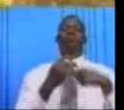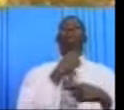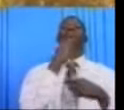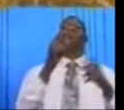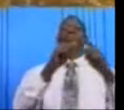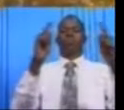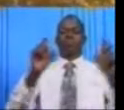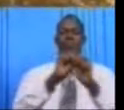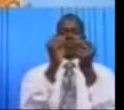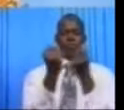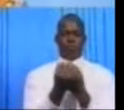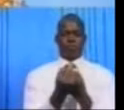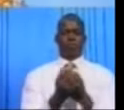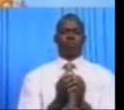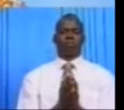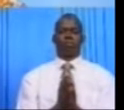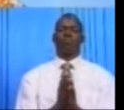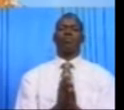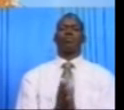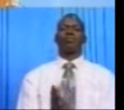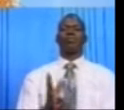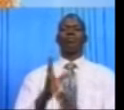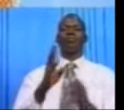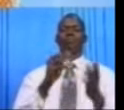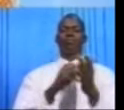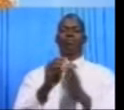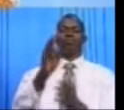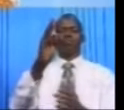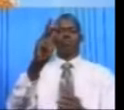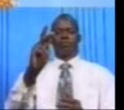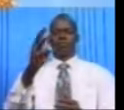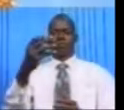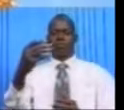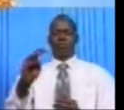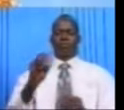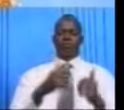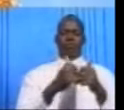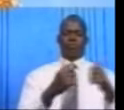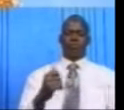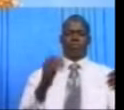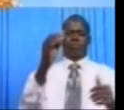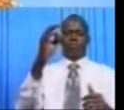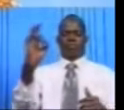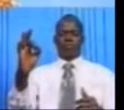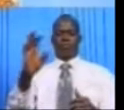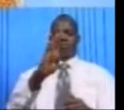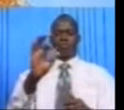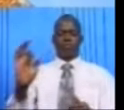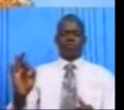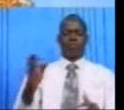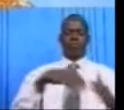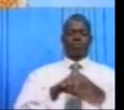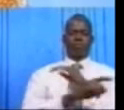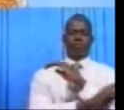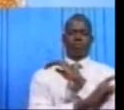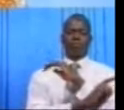dimension sociale. Les milliers de kilomètres qui séparent les villes d'Agen en France et Thion au Burkina dans la Yanya